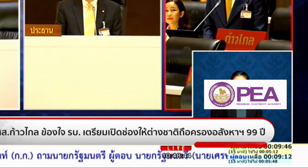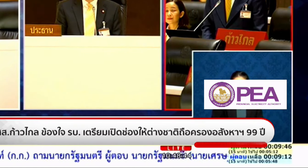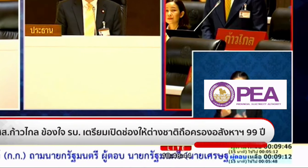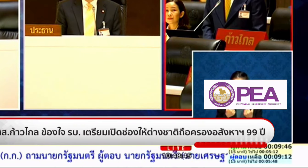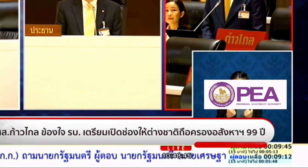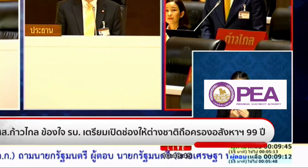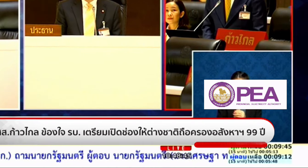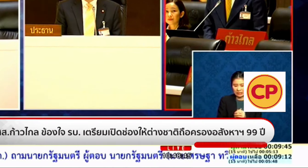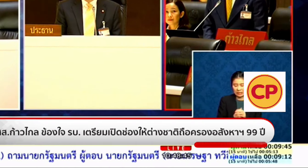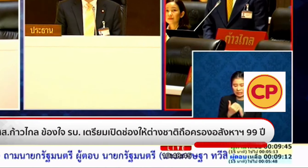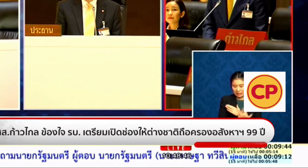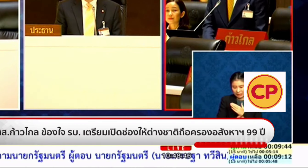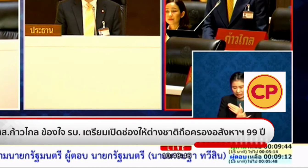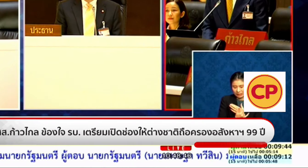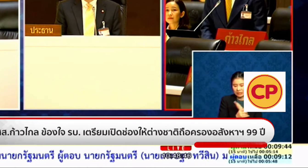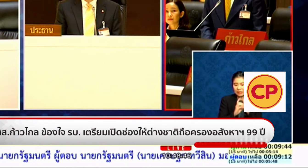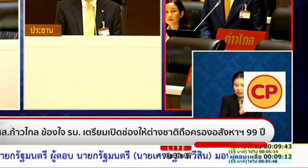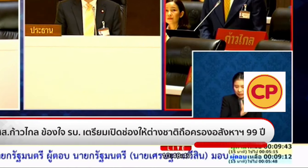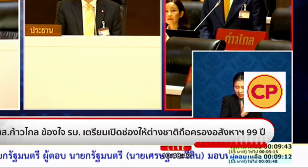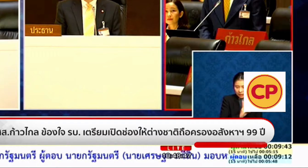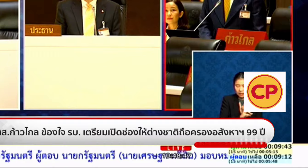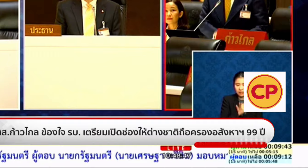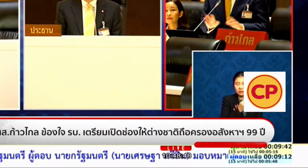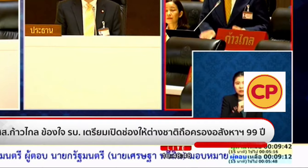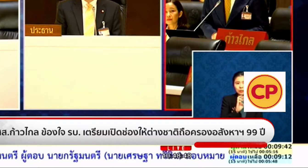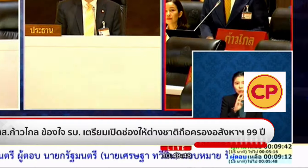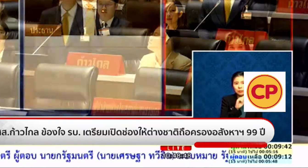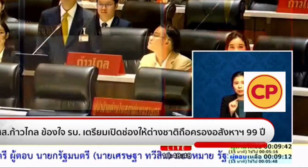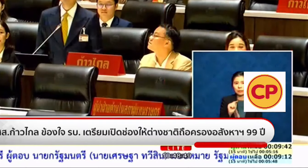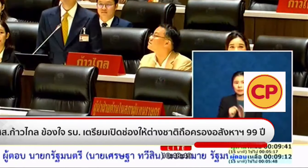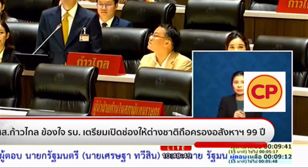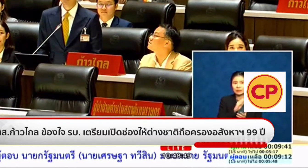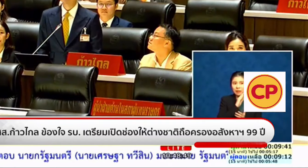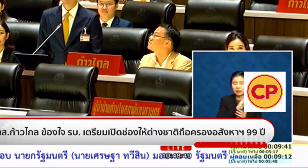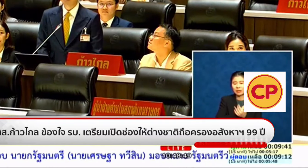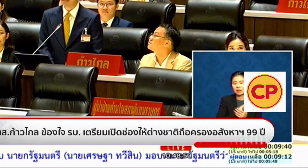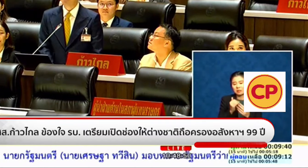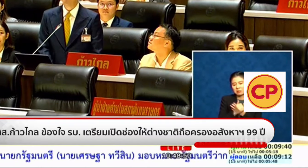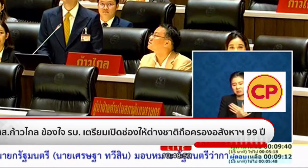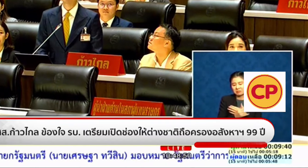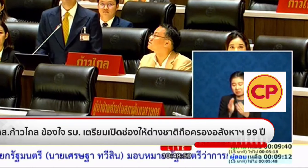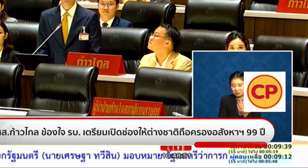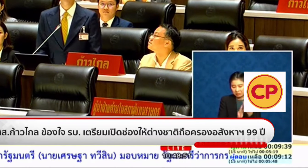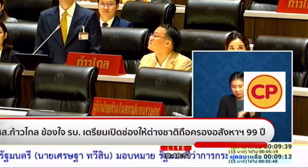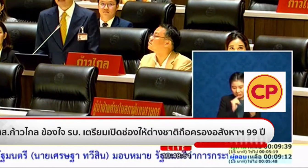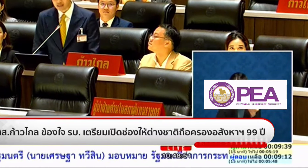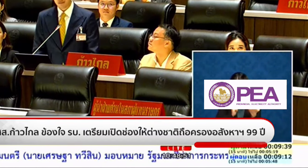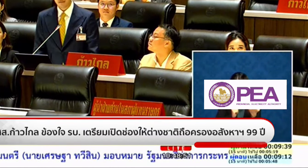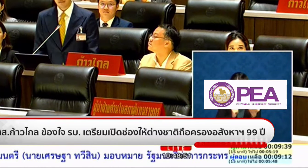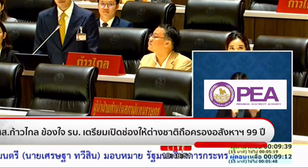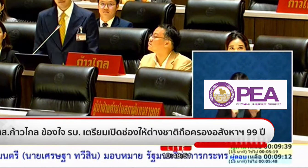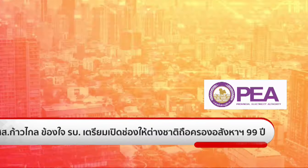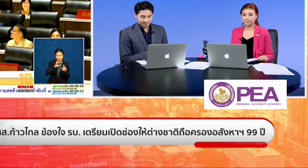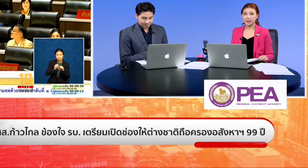ดแค่ 16% ท่านก็ไม่ได้ตอบผมว่าแล้วถ้าเกิดถือแค่ 16% เนี่ยทั้งประเทศเนี่ย 16% เนี่ยเราจะแก้จาก 49 เป็น 75 เพื่ออะไร